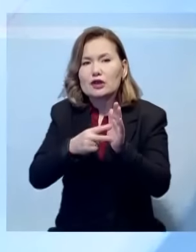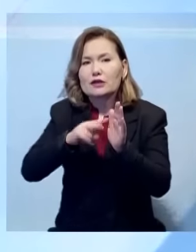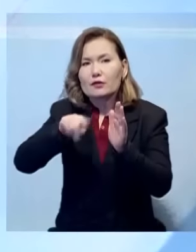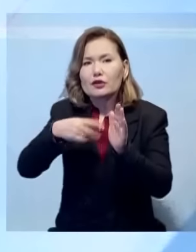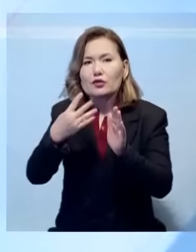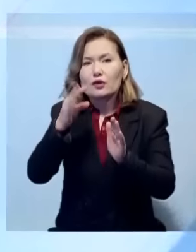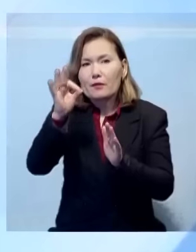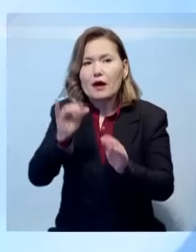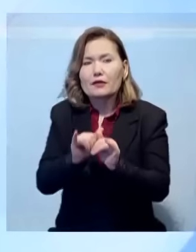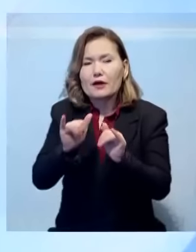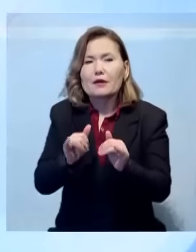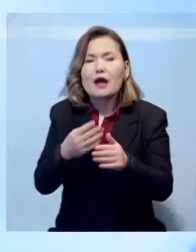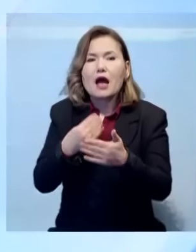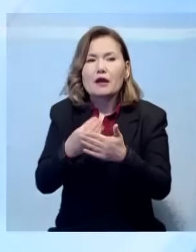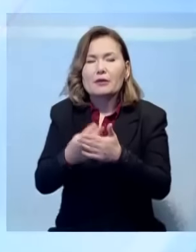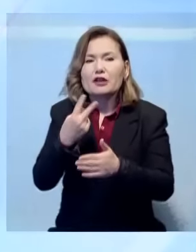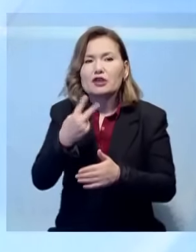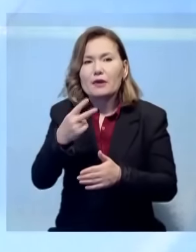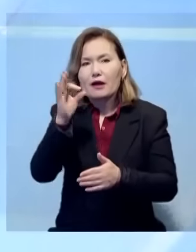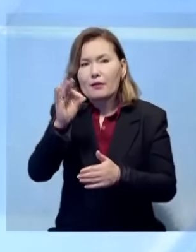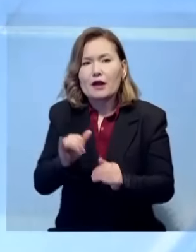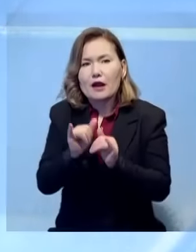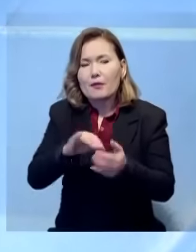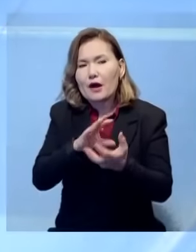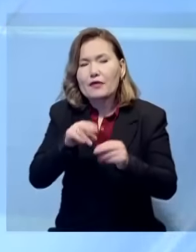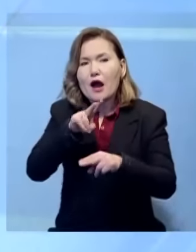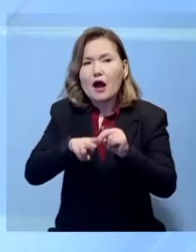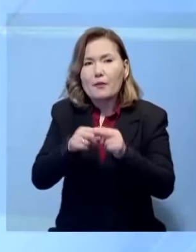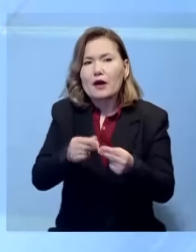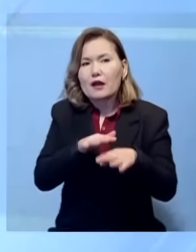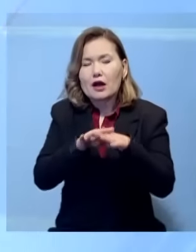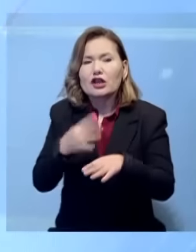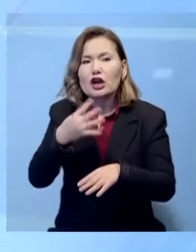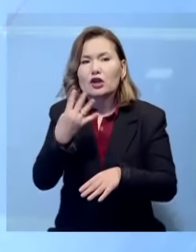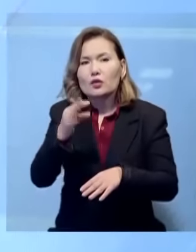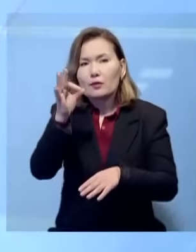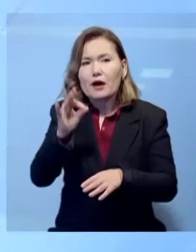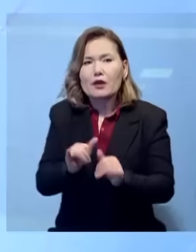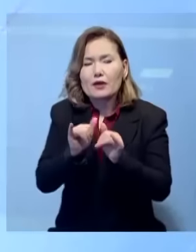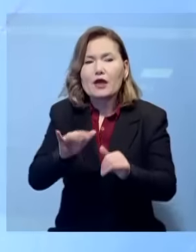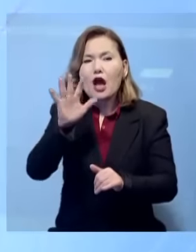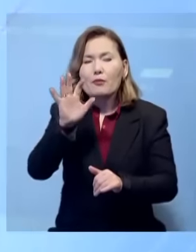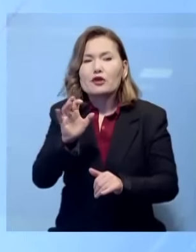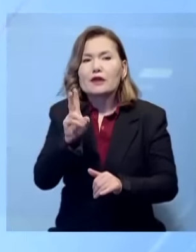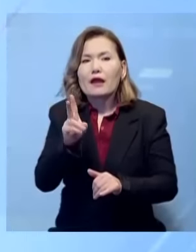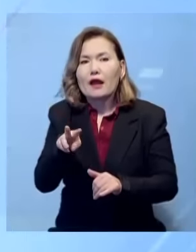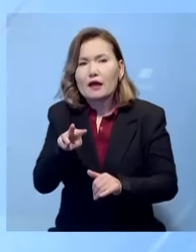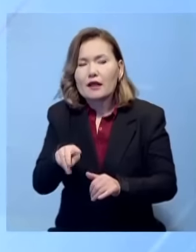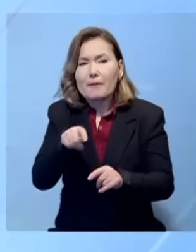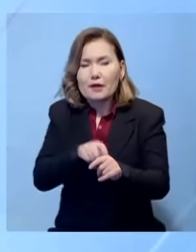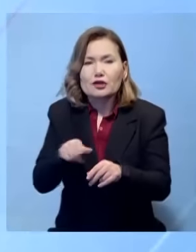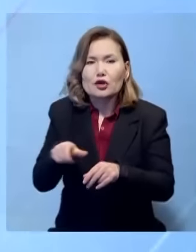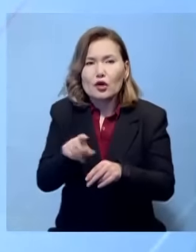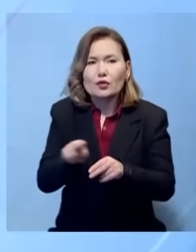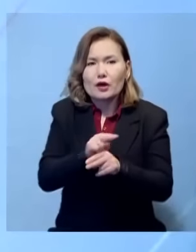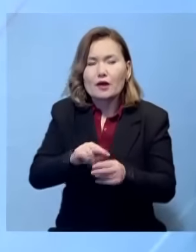өссе, инвестиция 22%-ға артқан. Құрылысқа қаралған қаржы 44%-ға көбейіп, 500 шақырымдай жол жөнделген.